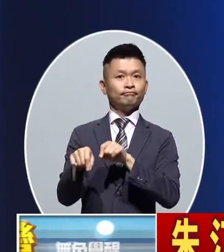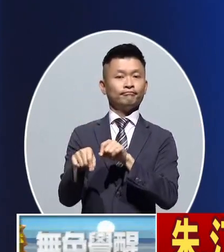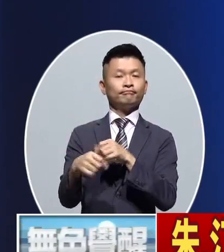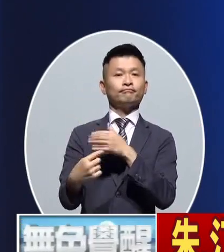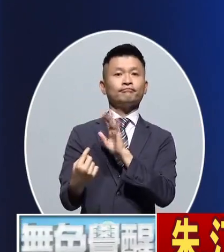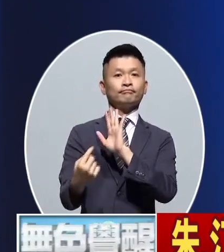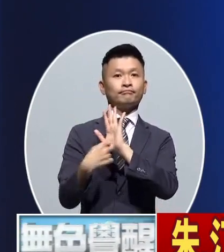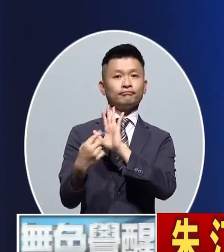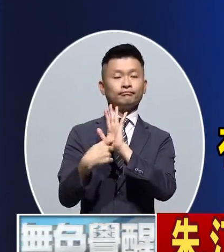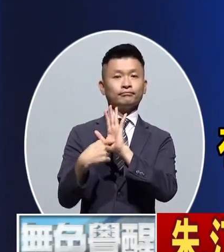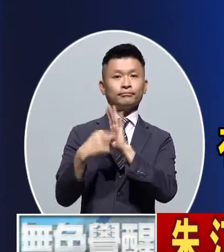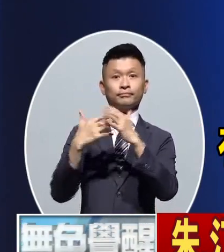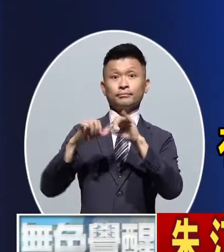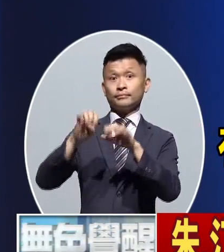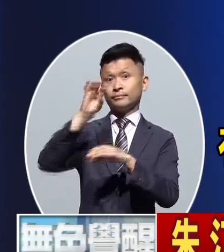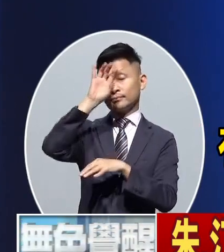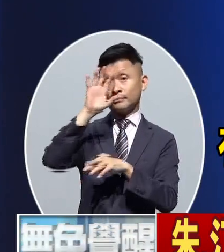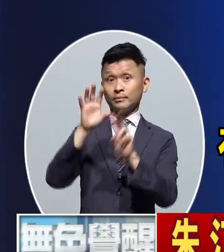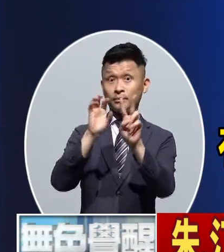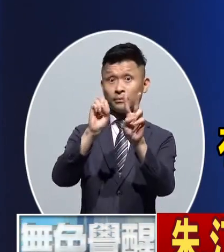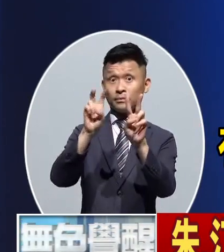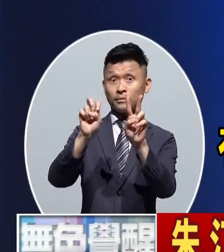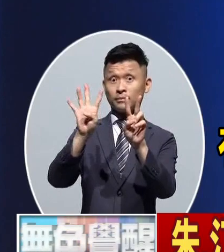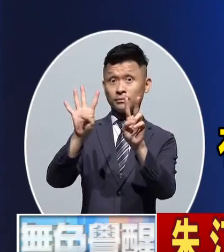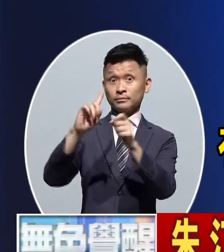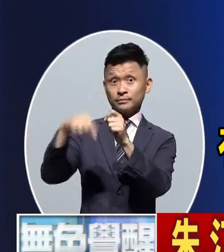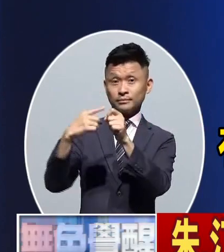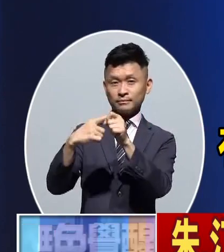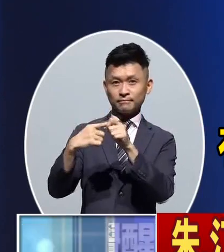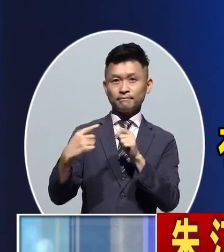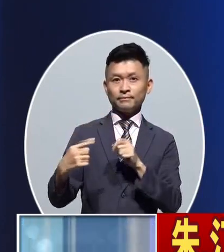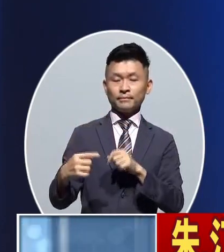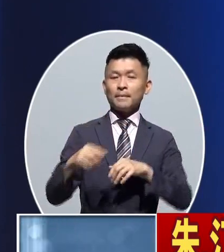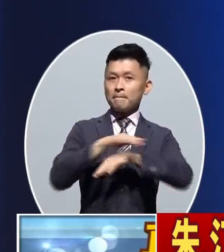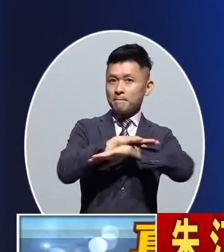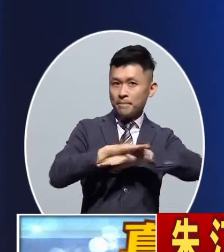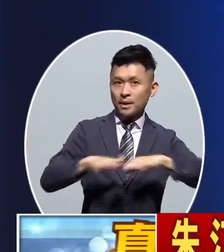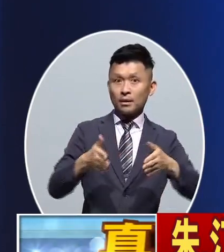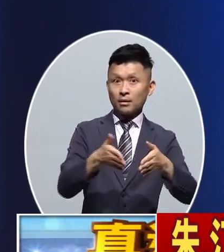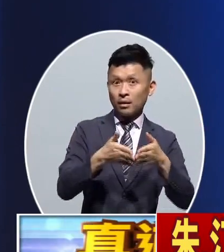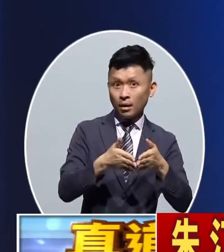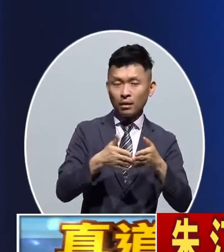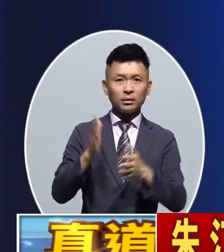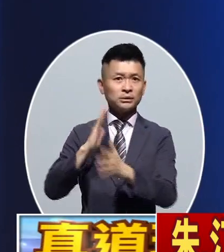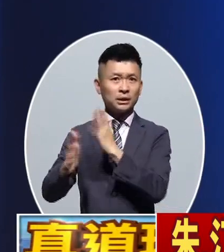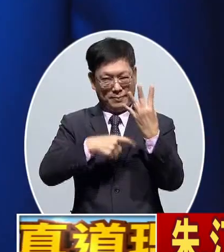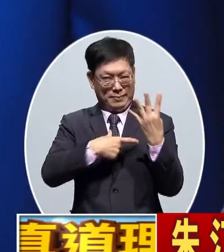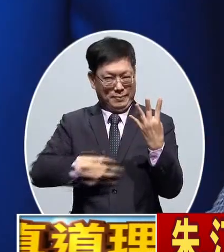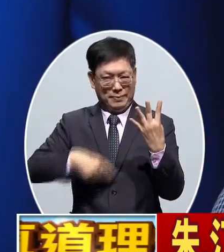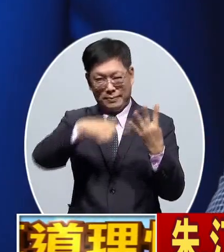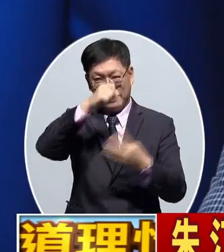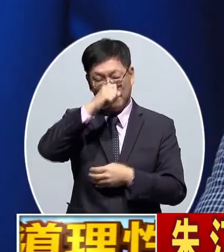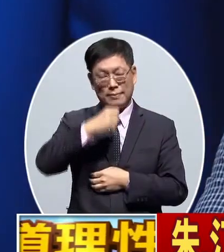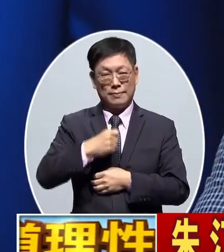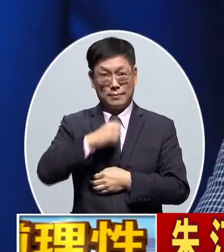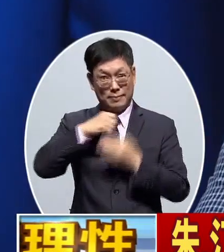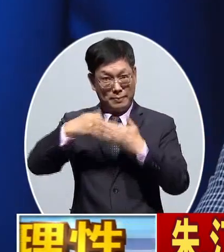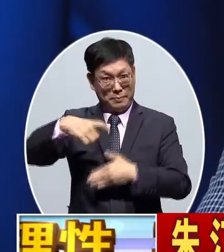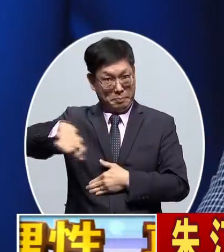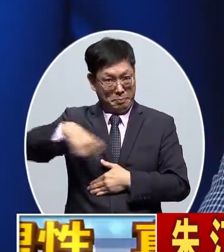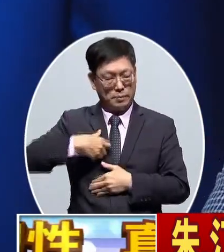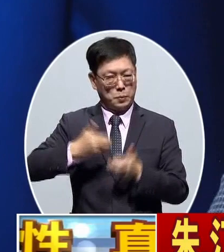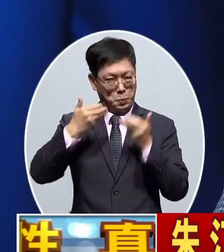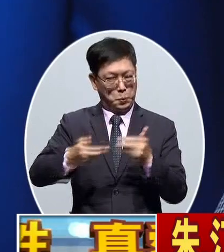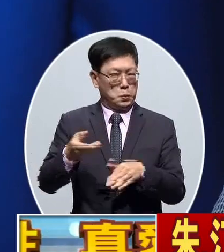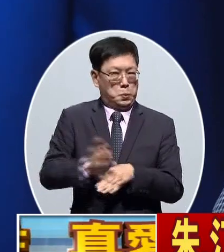用它来跟民进党在2024年进行一场要和平还是要战争的抉择。 两岸关系啊是重